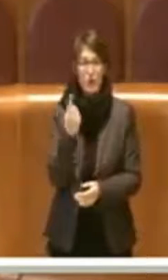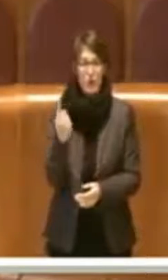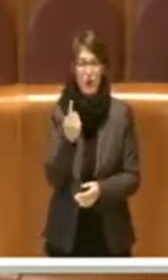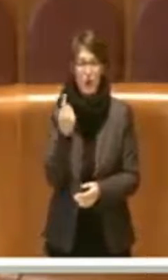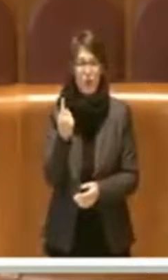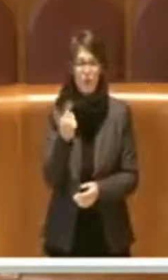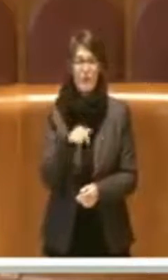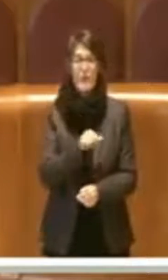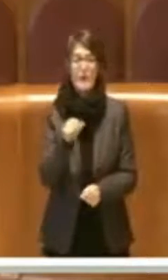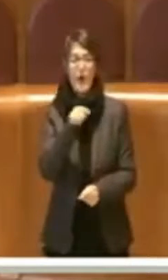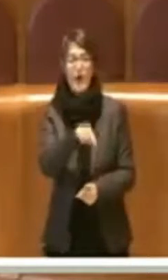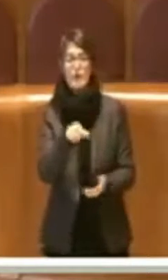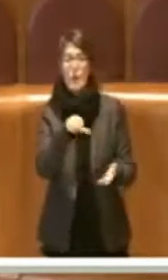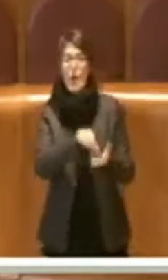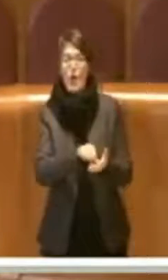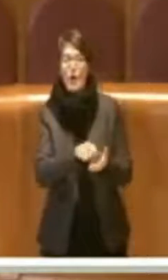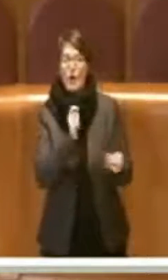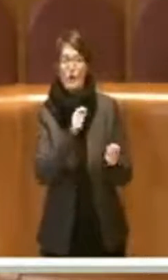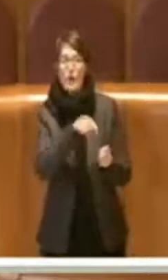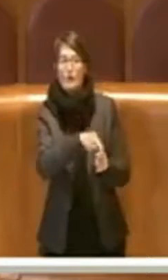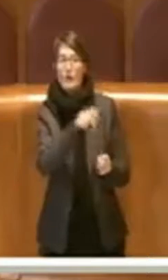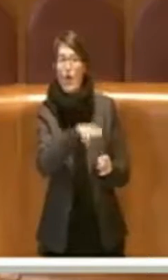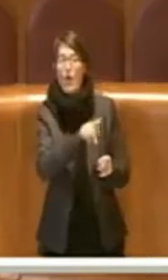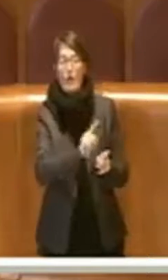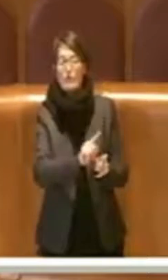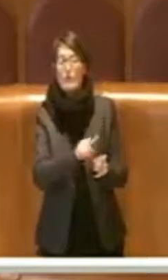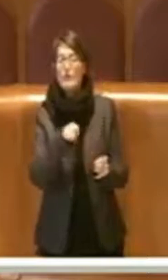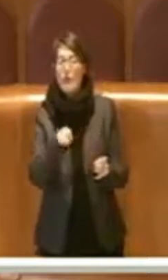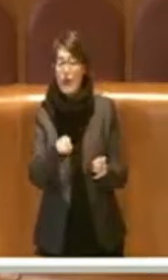senza probabilmente avere